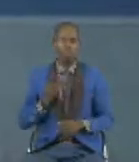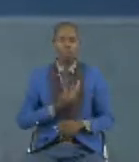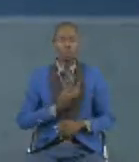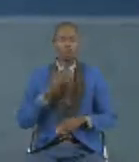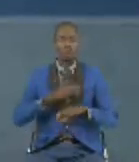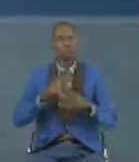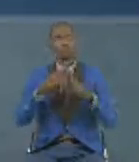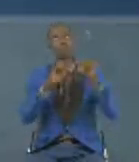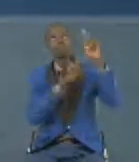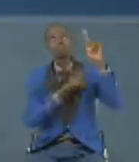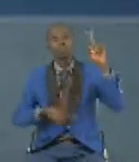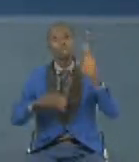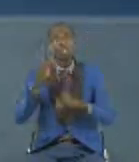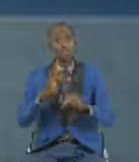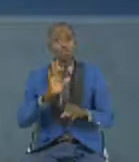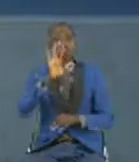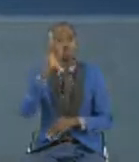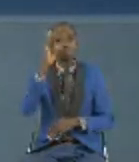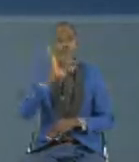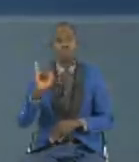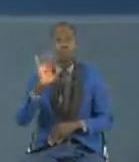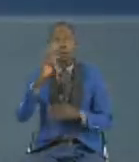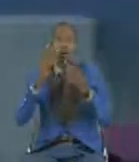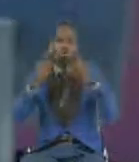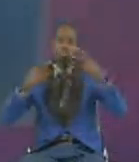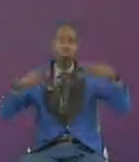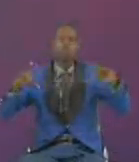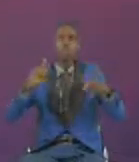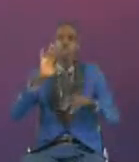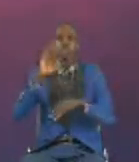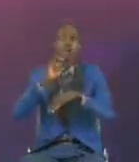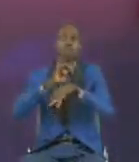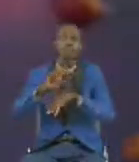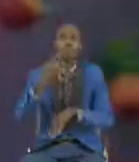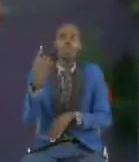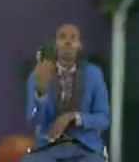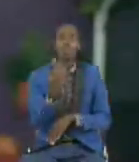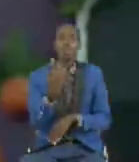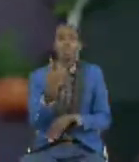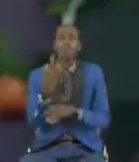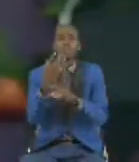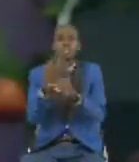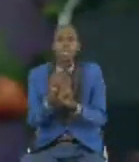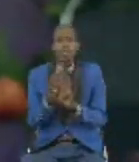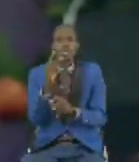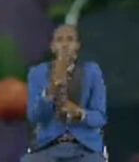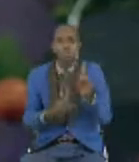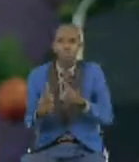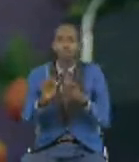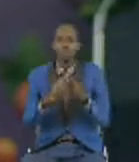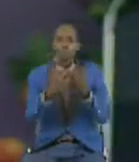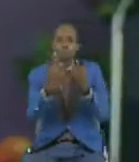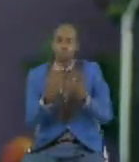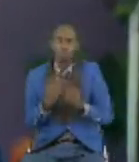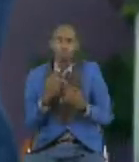à Dieu. Si ta prédication, si ta proclamation, si ton ministère seulement attire les gens et à s'attacher à